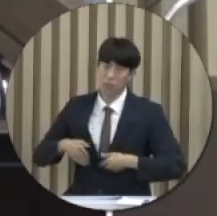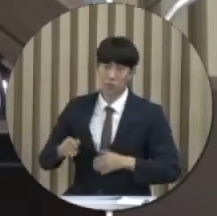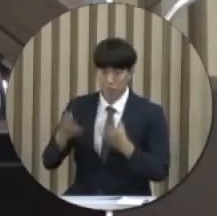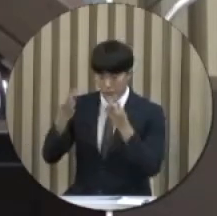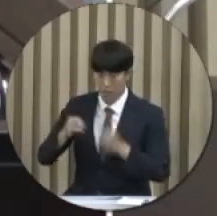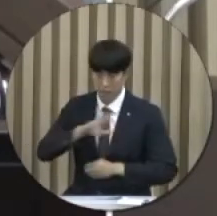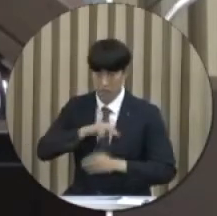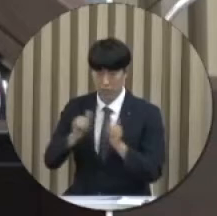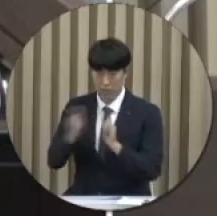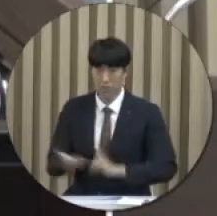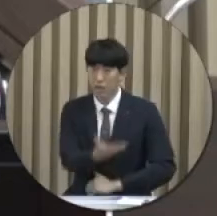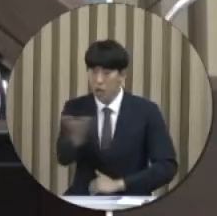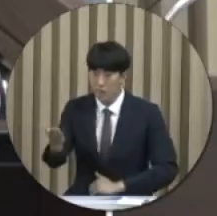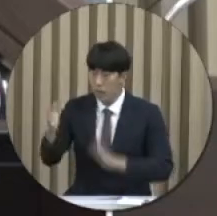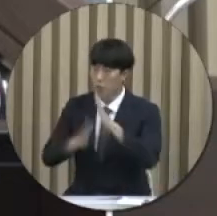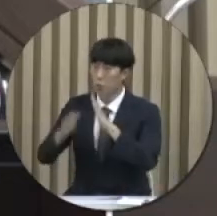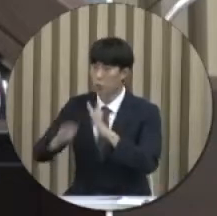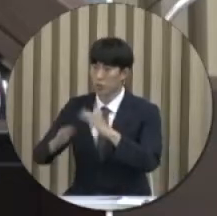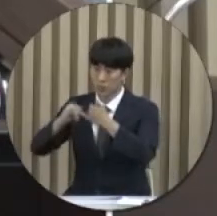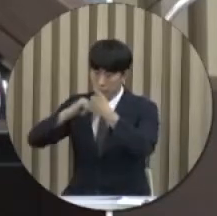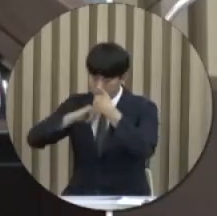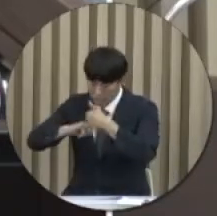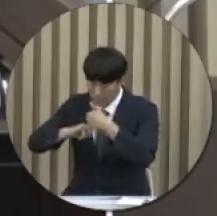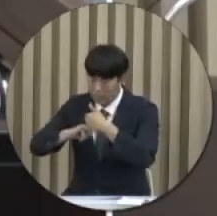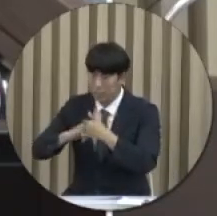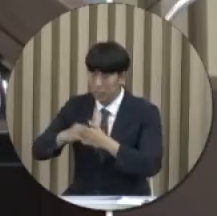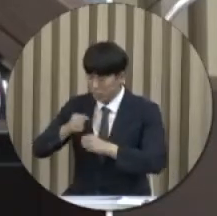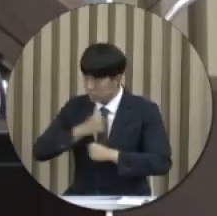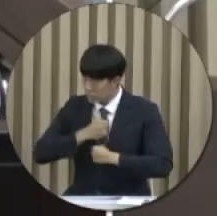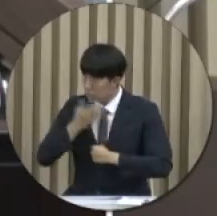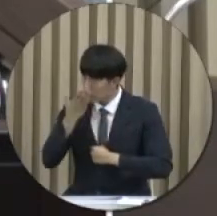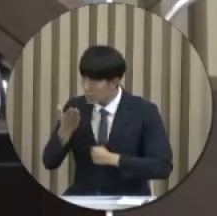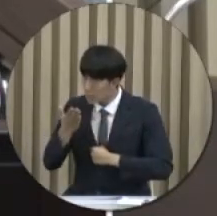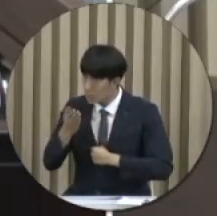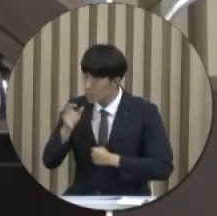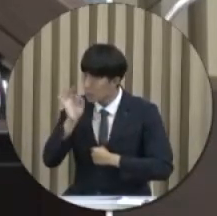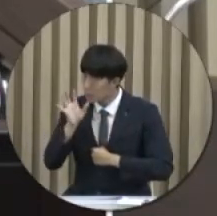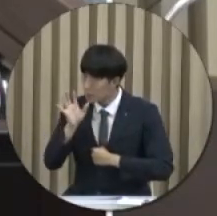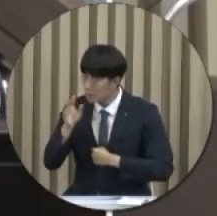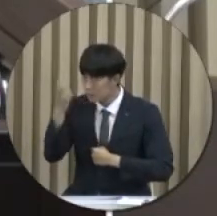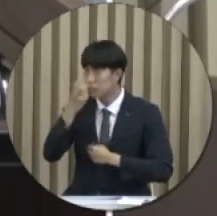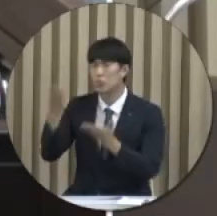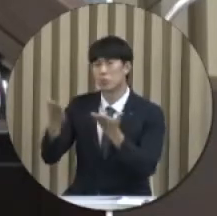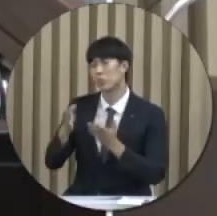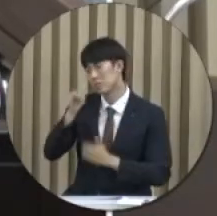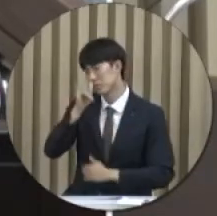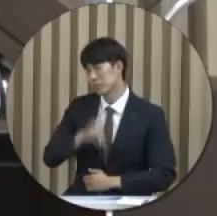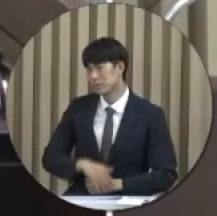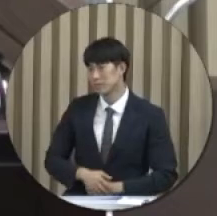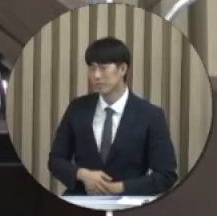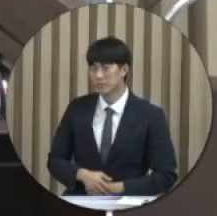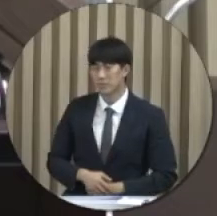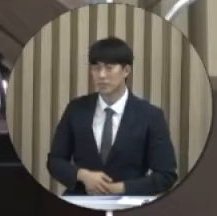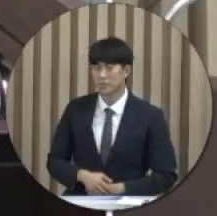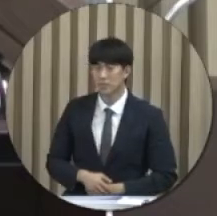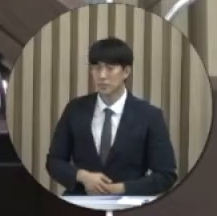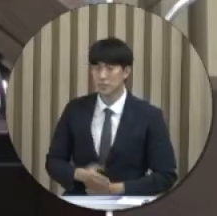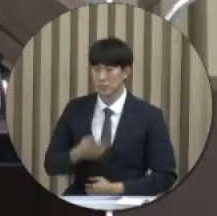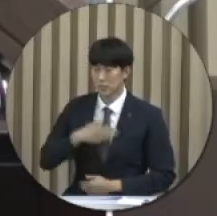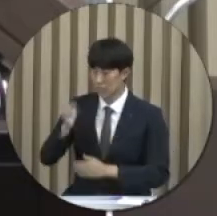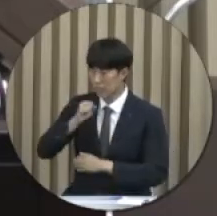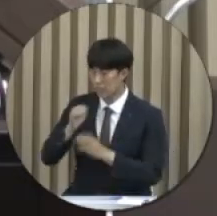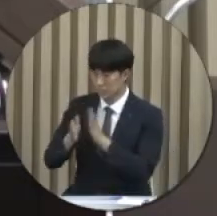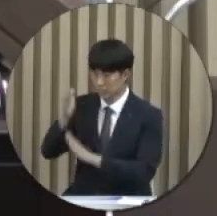시의원님들도 공약이 낸게 지켜질까는 별개의 사안으로 남을 겁니다. 또 아쉬움이 있고. 저는 시장이 되고